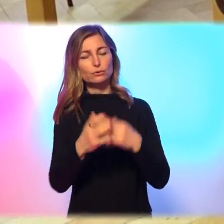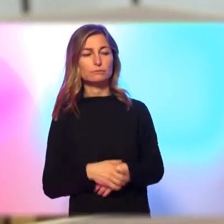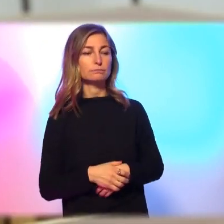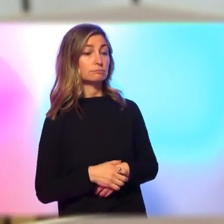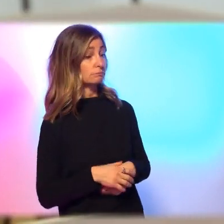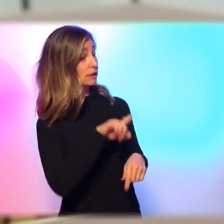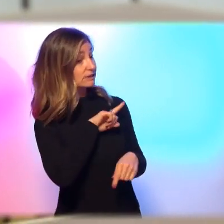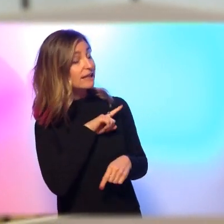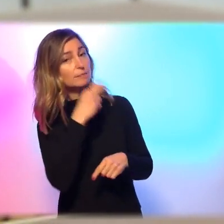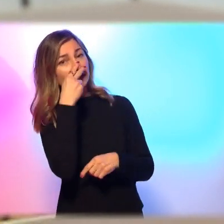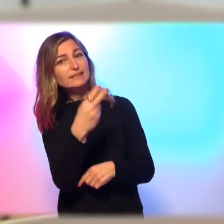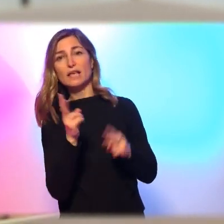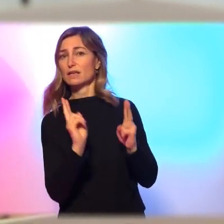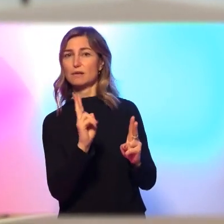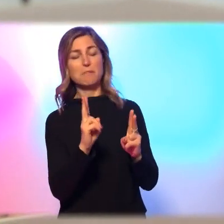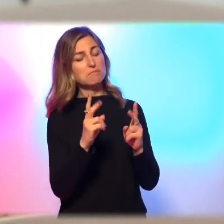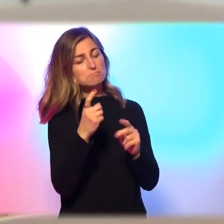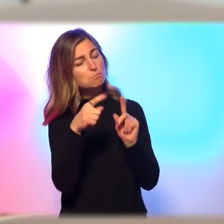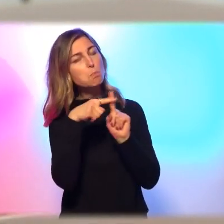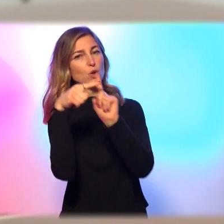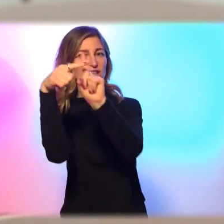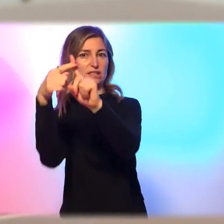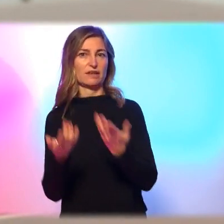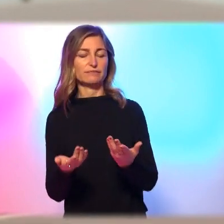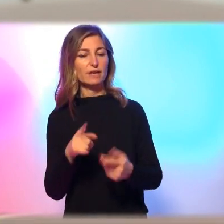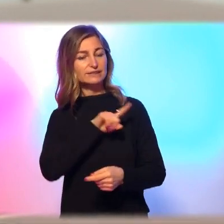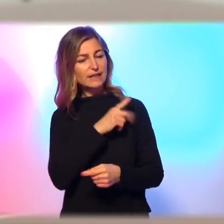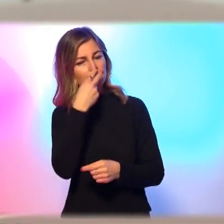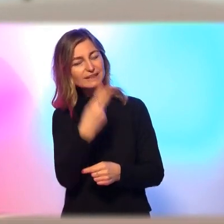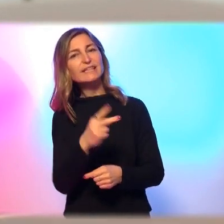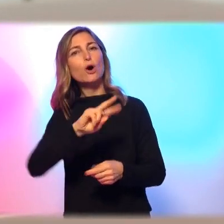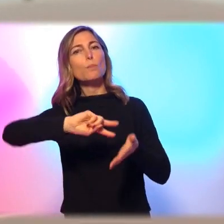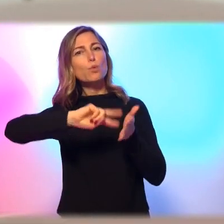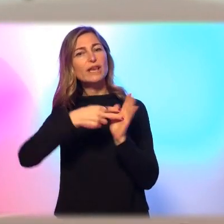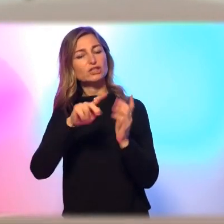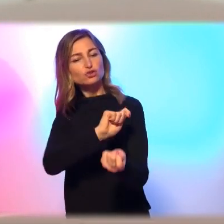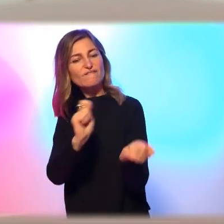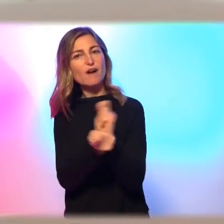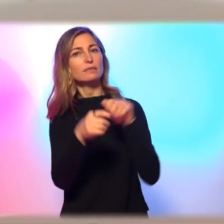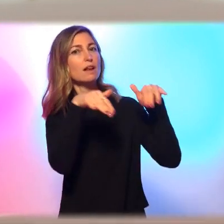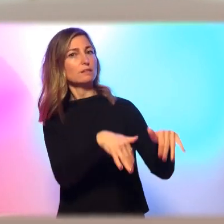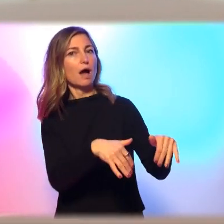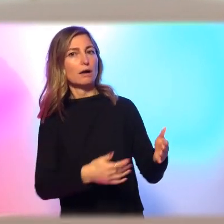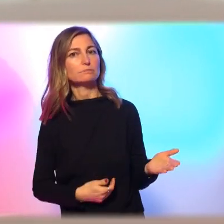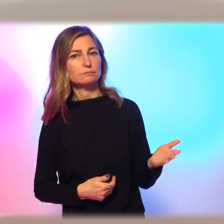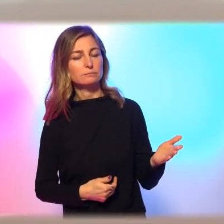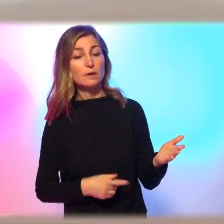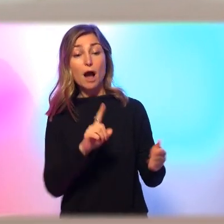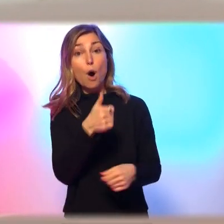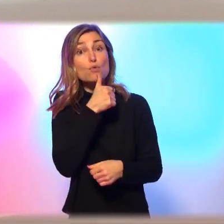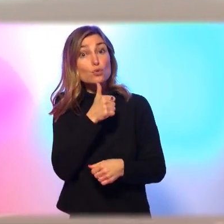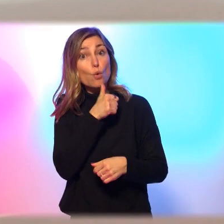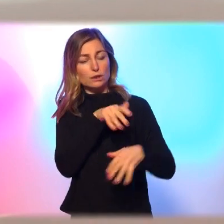Klimasituation? Ich sehe die Dinge ja immer positiv und ich sehe auch, dass wir einen politischen Klimawandel haben und